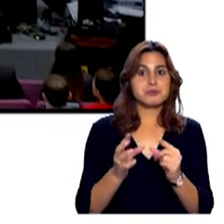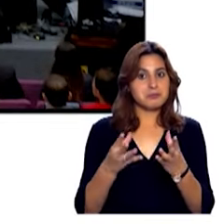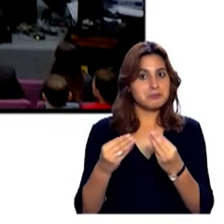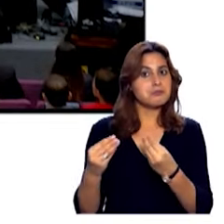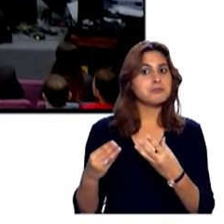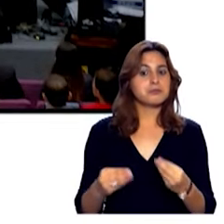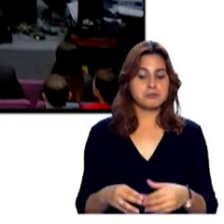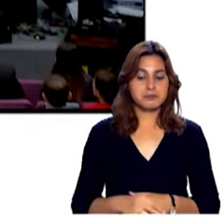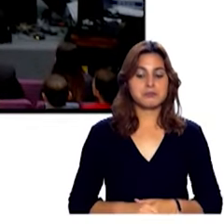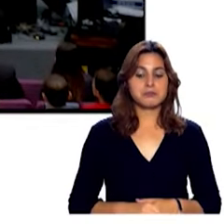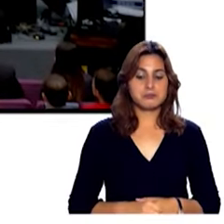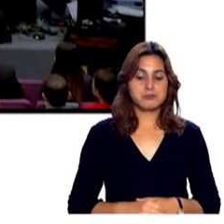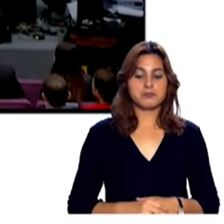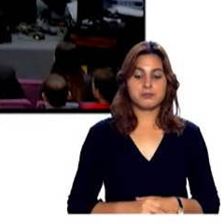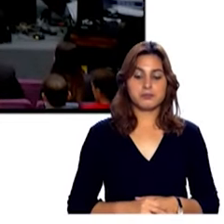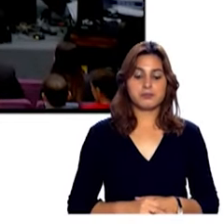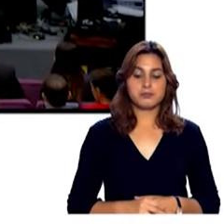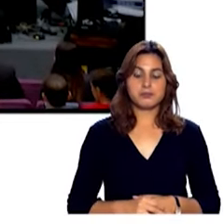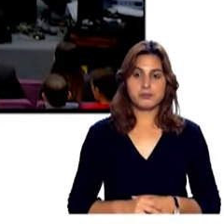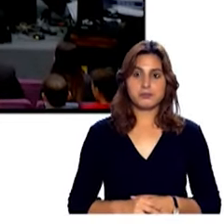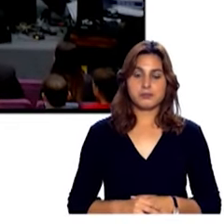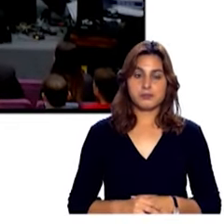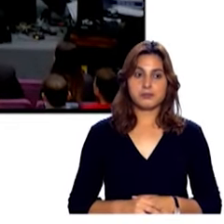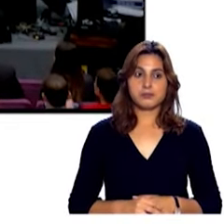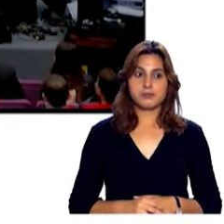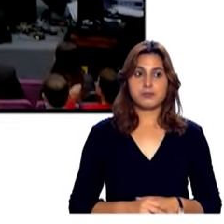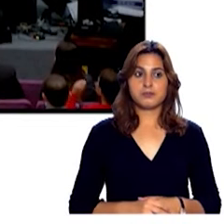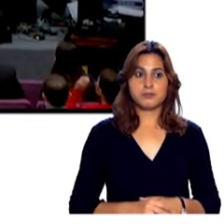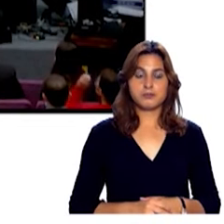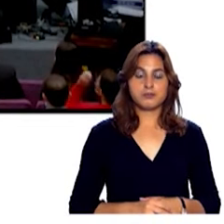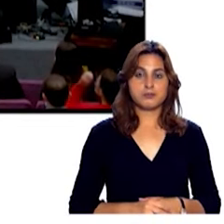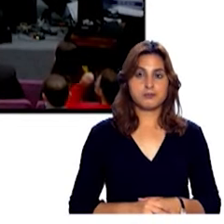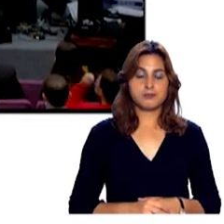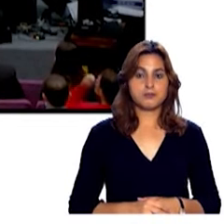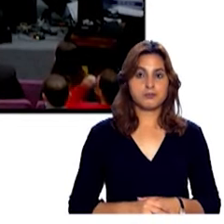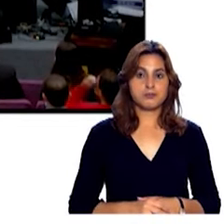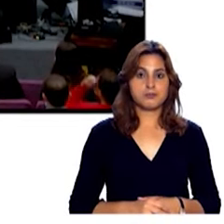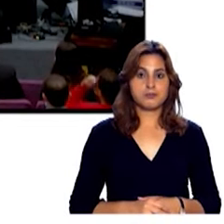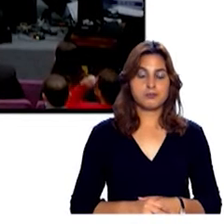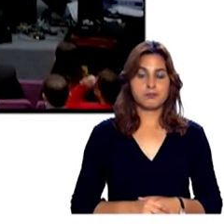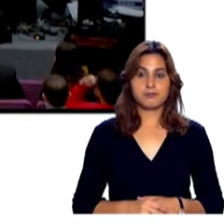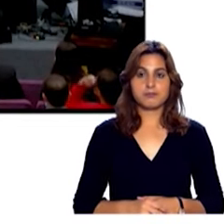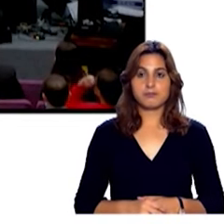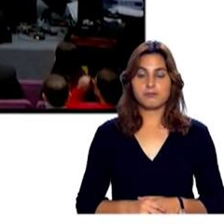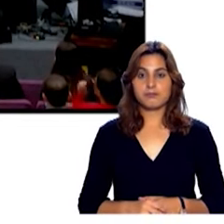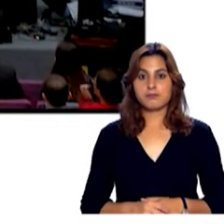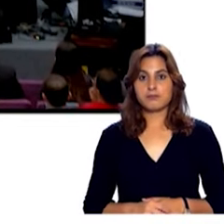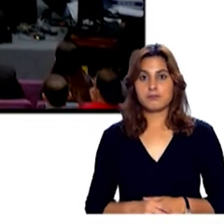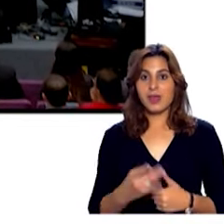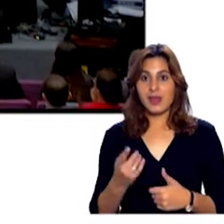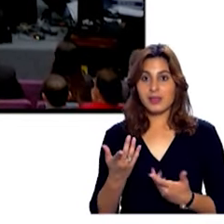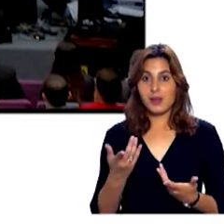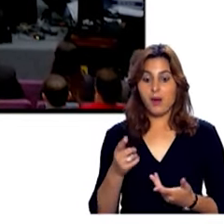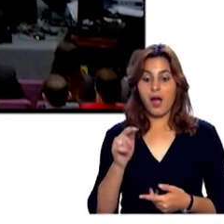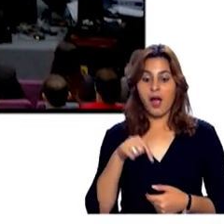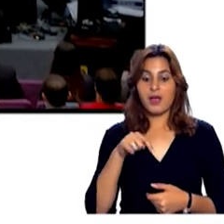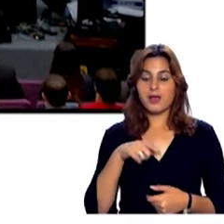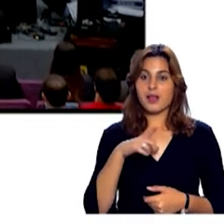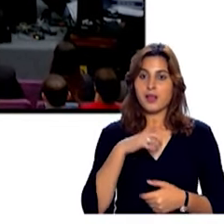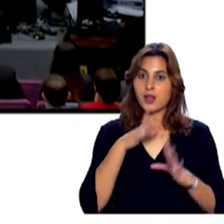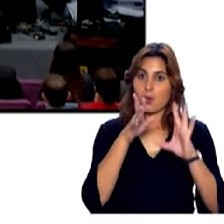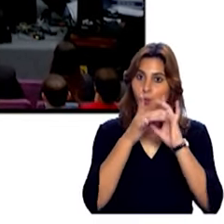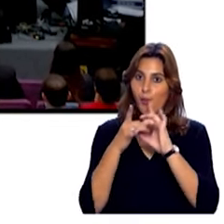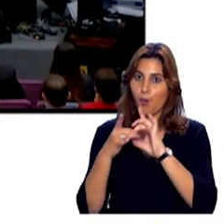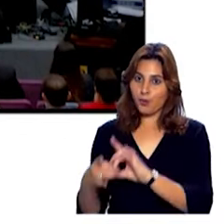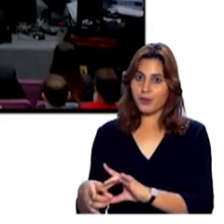fortemente questo Il contesto numerico eh qualche osservazione Sul contesto normativo in cui